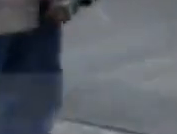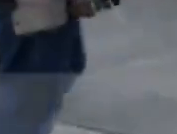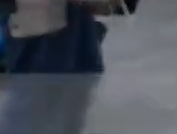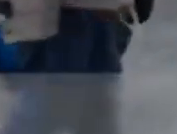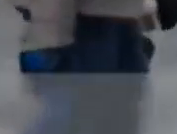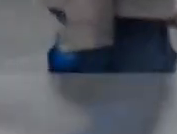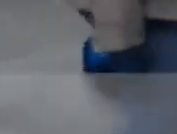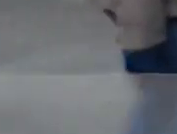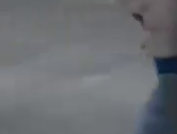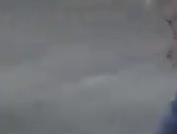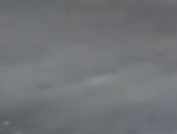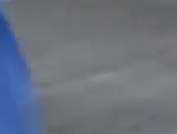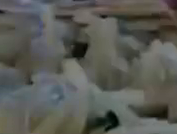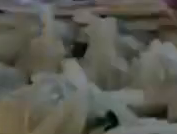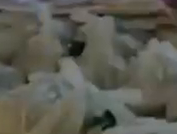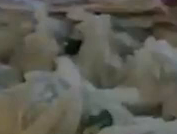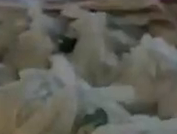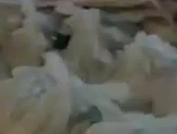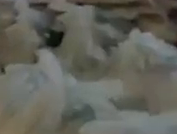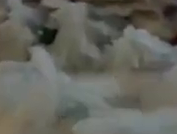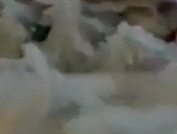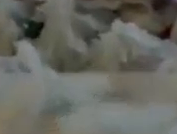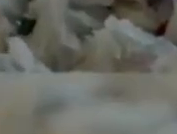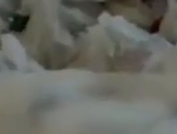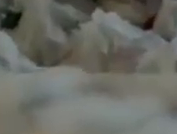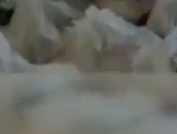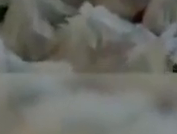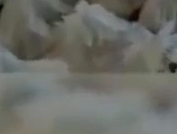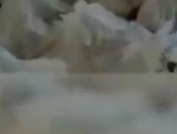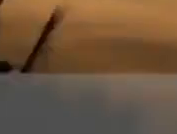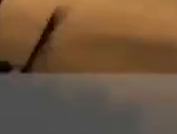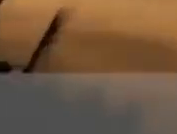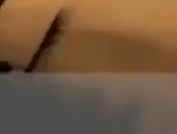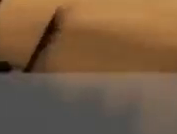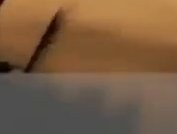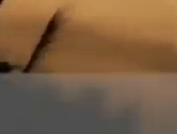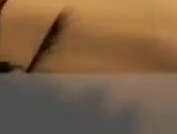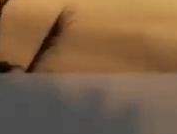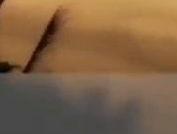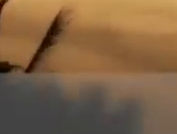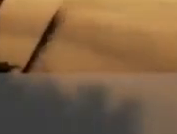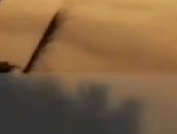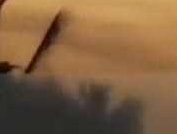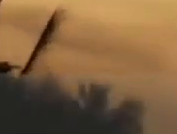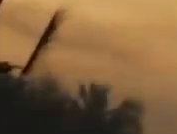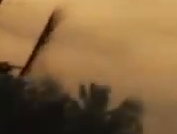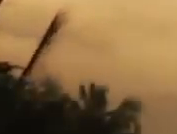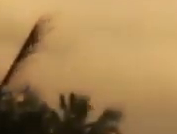Kapitang pag-asa, tayo'y magkaisa at sa Diyos tumawa.